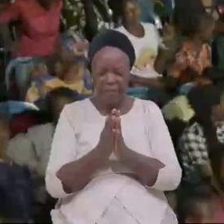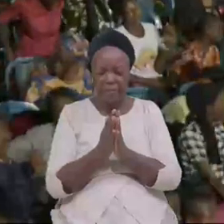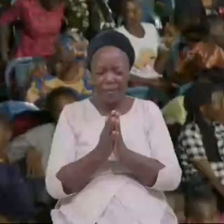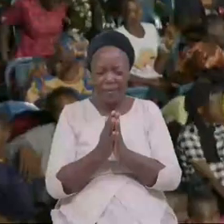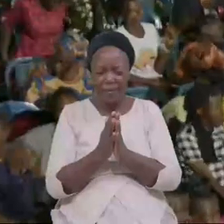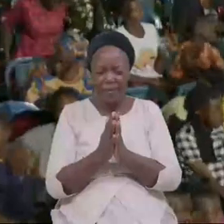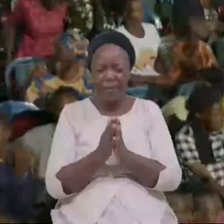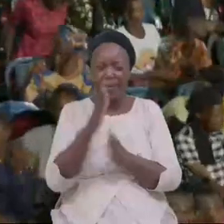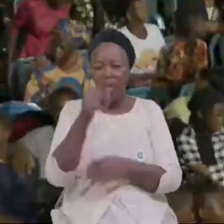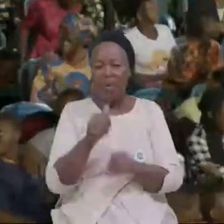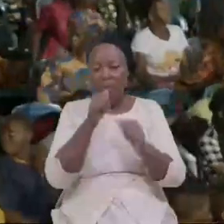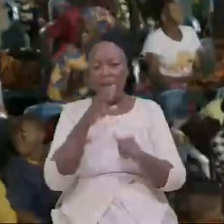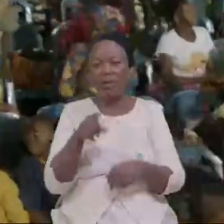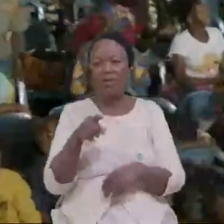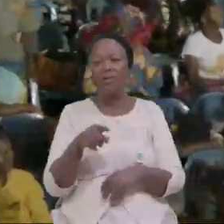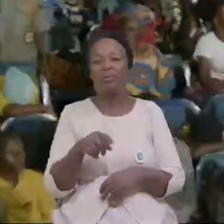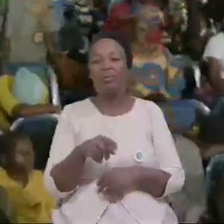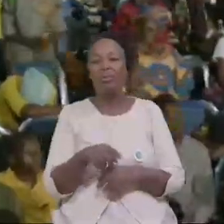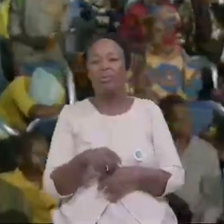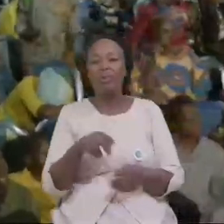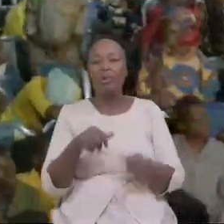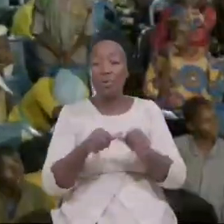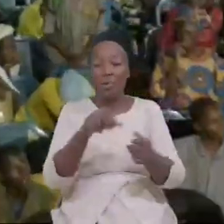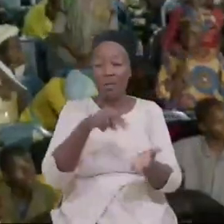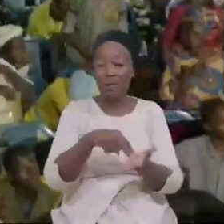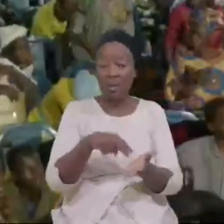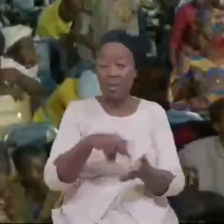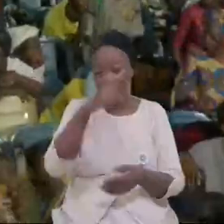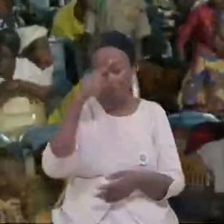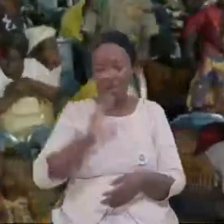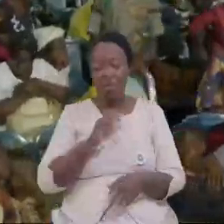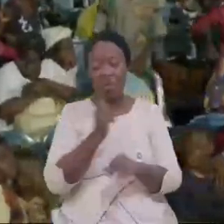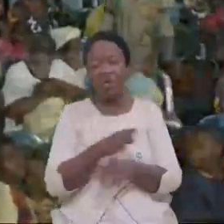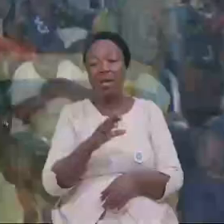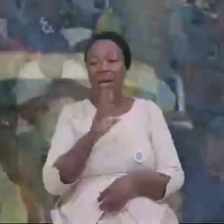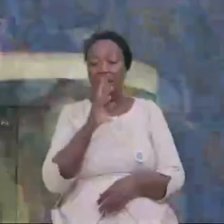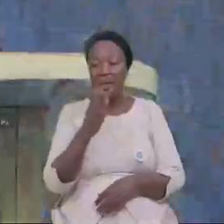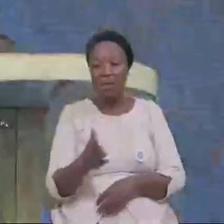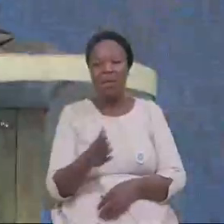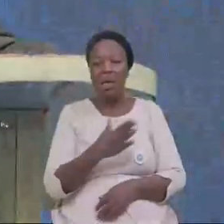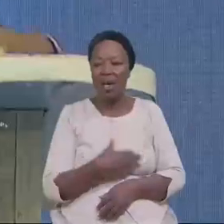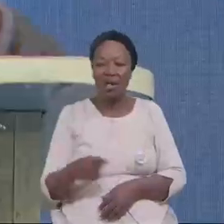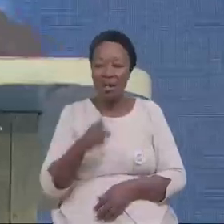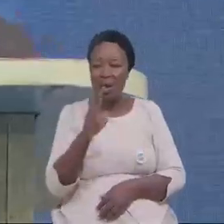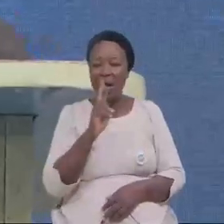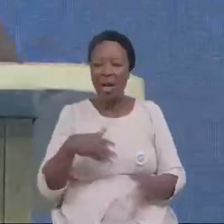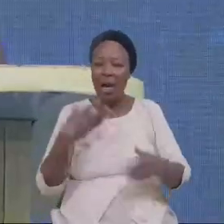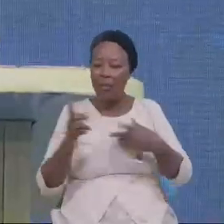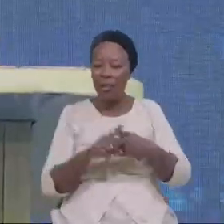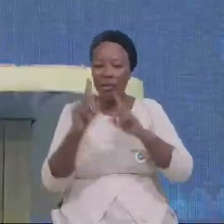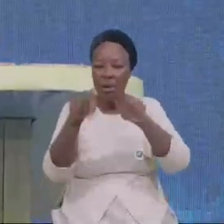Que Dieu vous bénisse, toujours debout. Nos conseillers sont là. Ils sont contents de venir vers